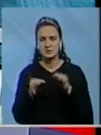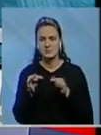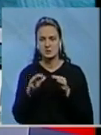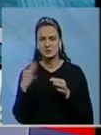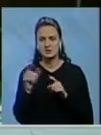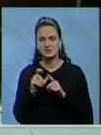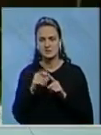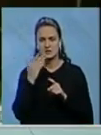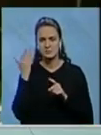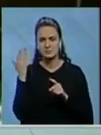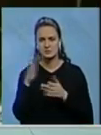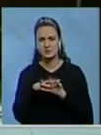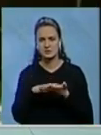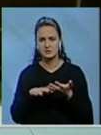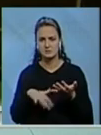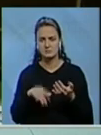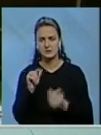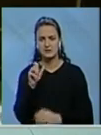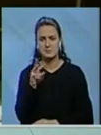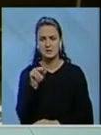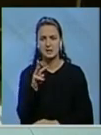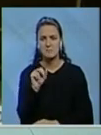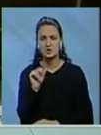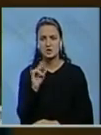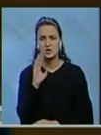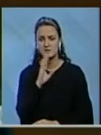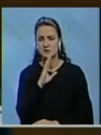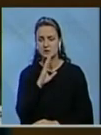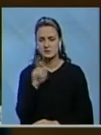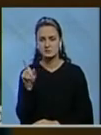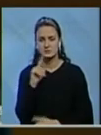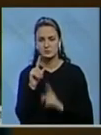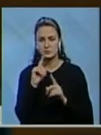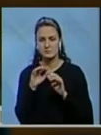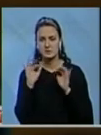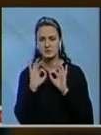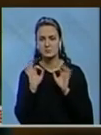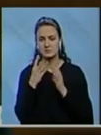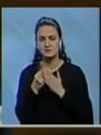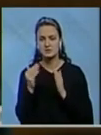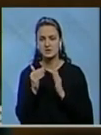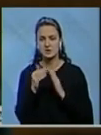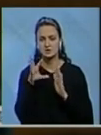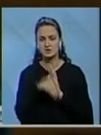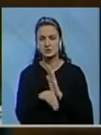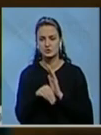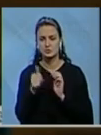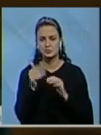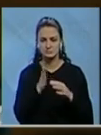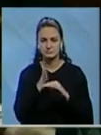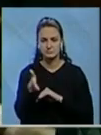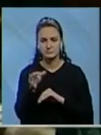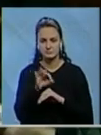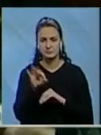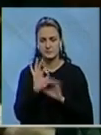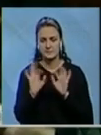მხარის სიტყვის გამოსვლით გაგრძელდა. თემილან მაჩალიკაშვილის დედამ სხდომაზე ისაუბრა მათ სახლში ჩატარებულ სპეცოპერაციაზე. ასევე